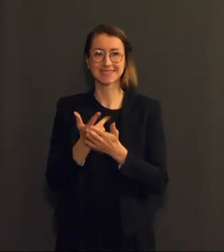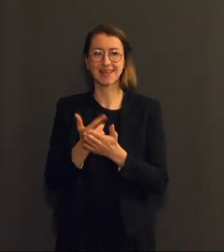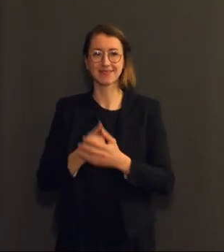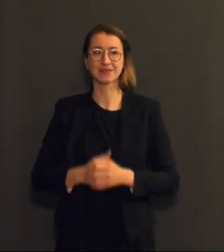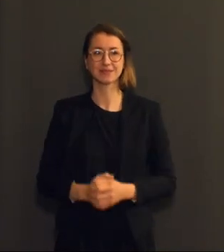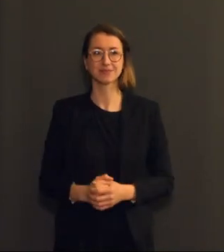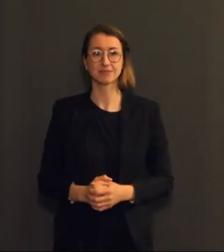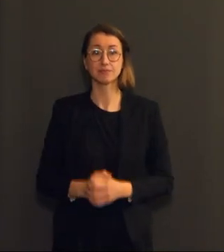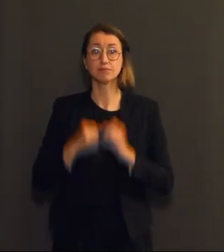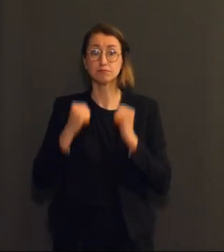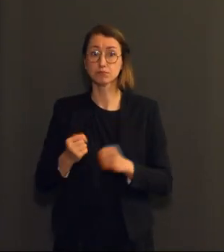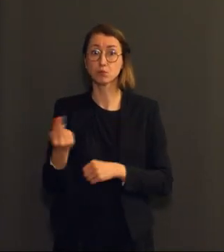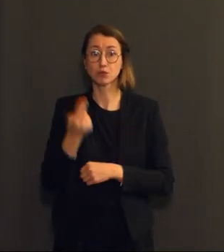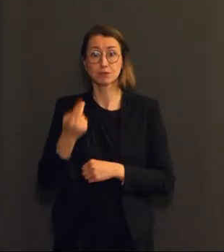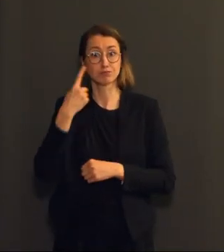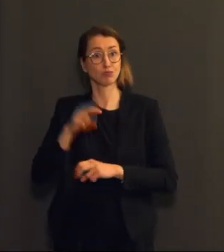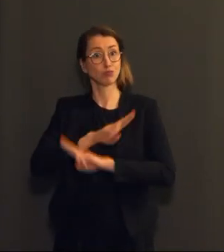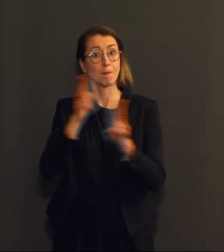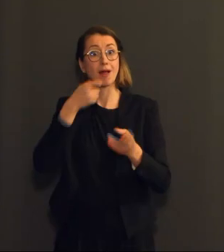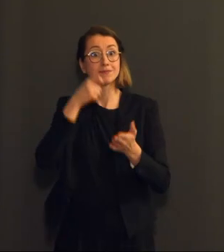pour l'inscription sur une liste de réserve.